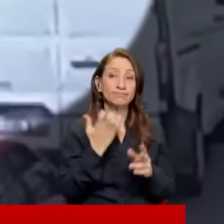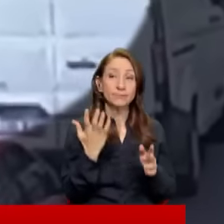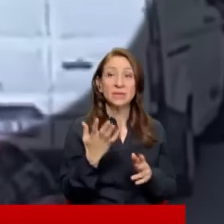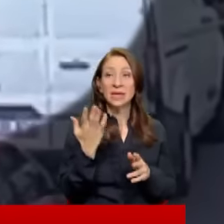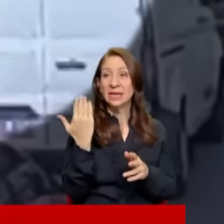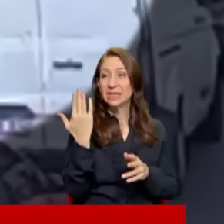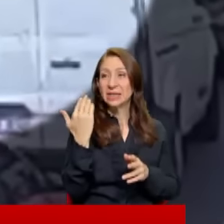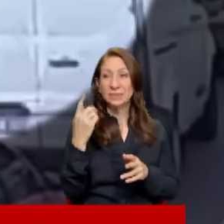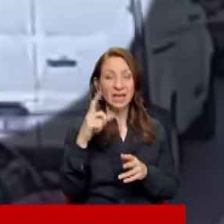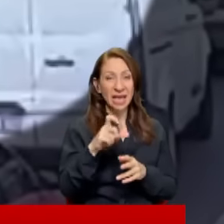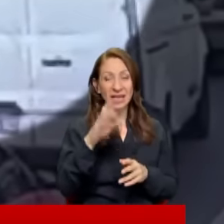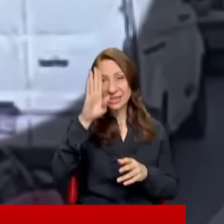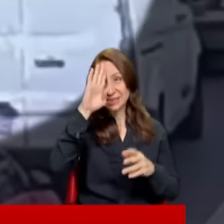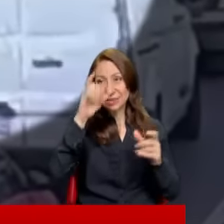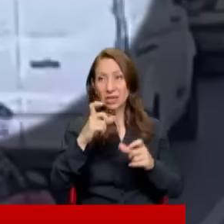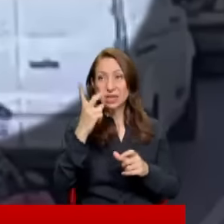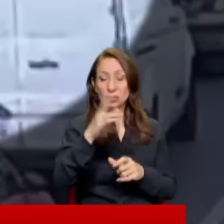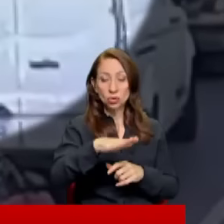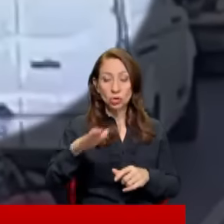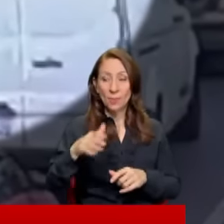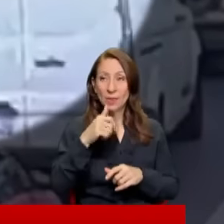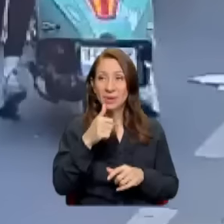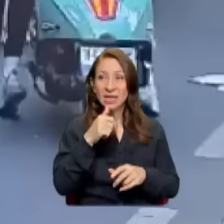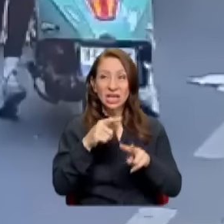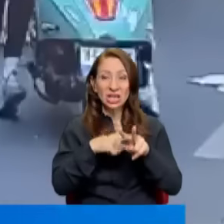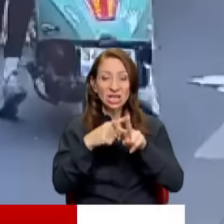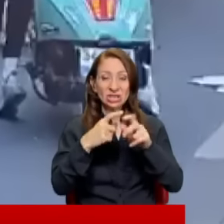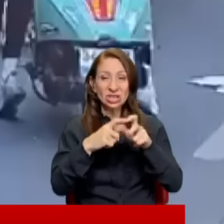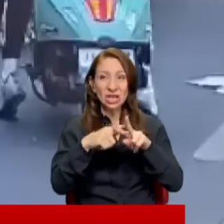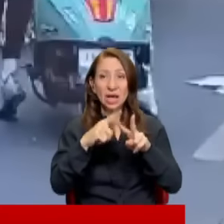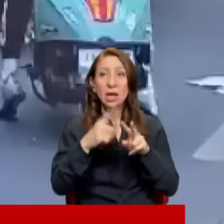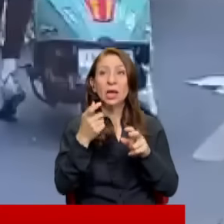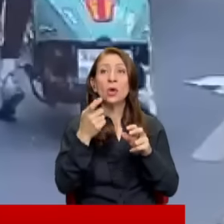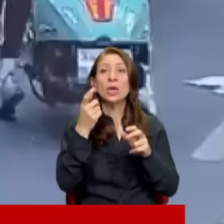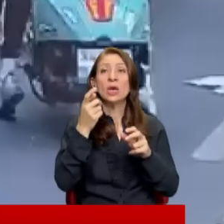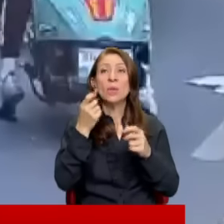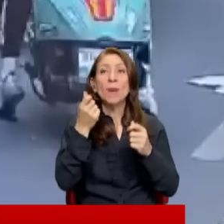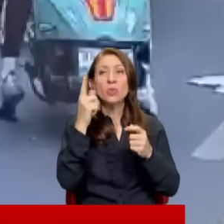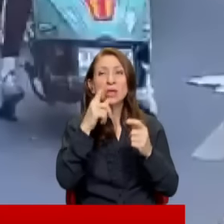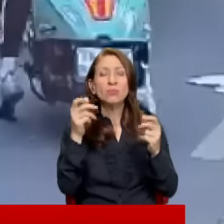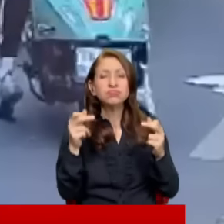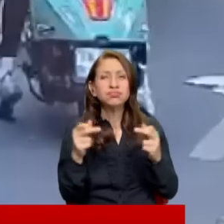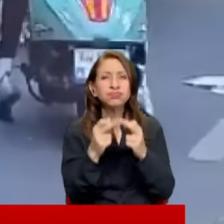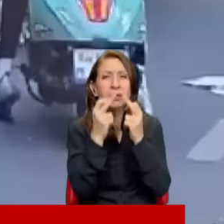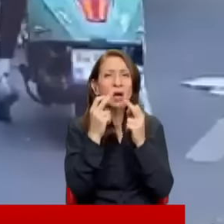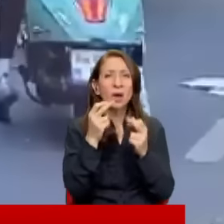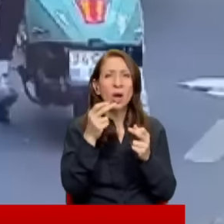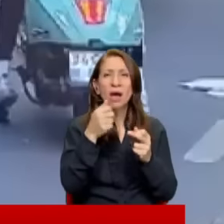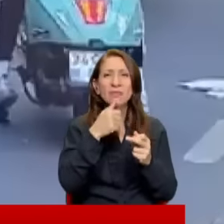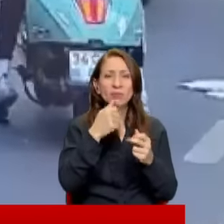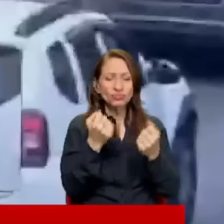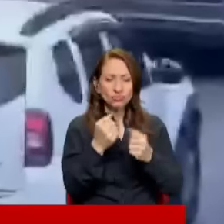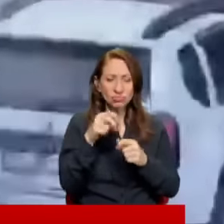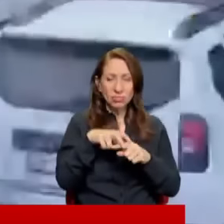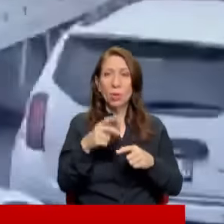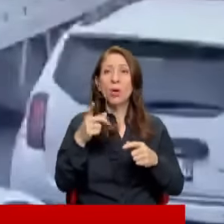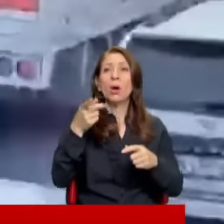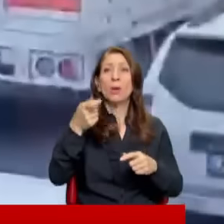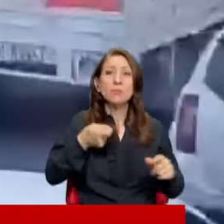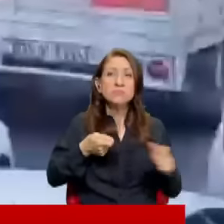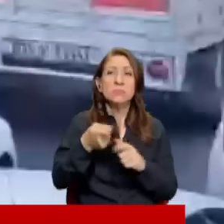Geçtiğimiz ay İstanbul'da iki çocuk babası Yaşar yanık yürekte ücret yüzünden tartıştığı yolcusunun bıçaklı saldırısında Can